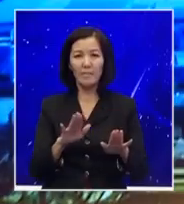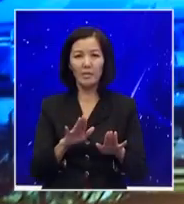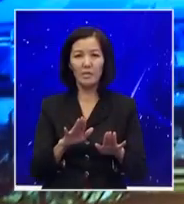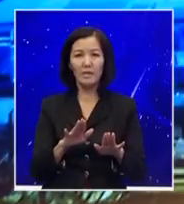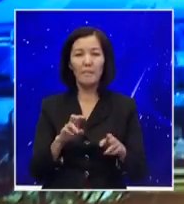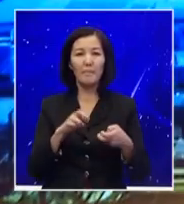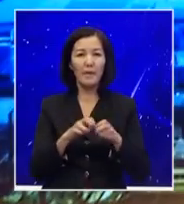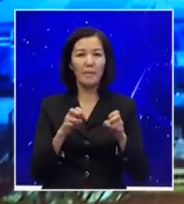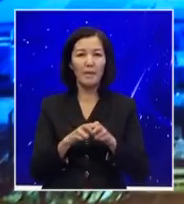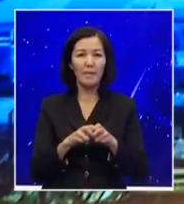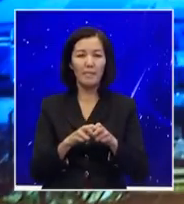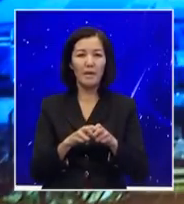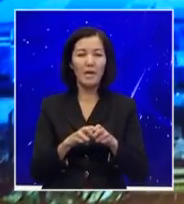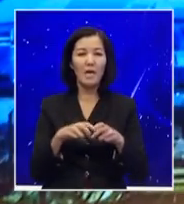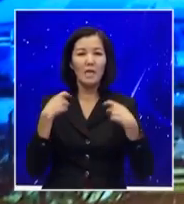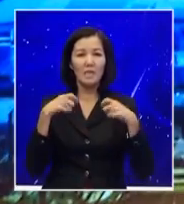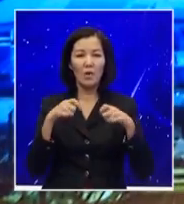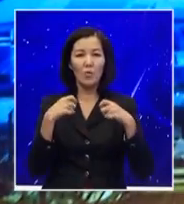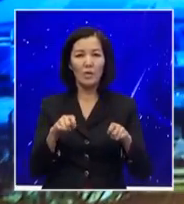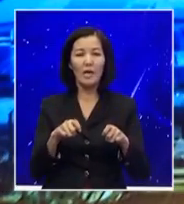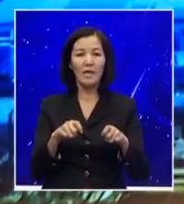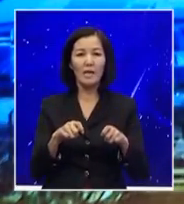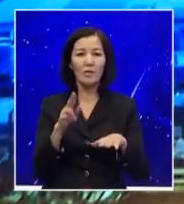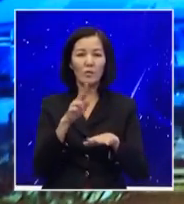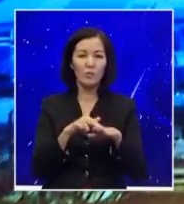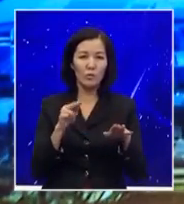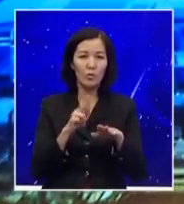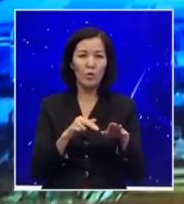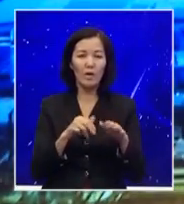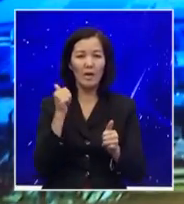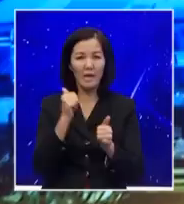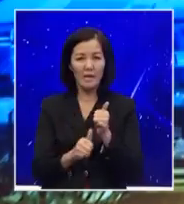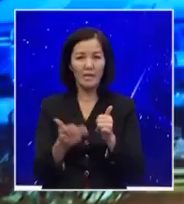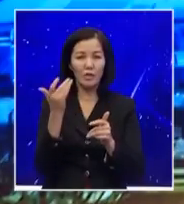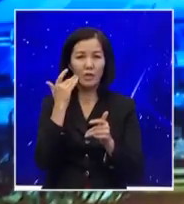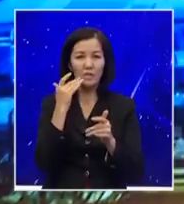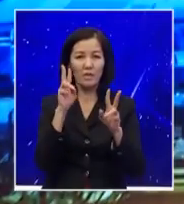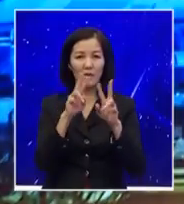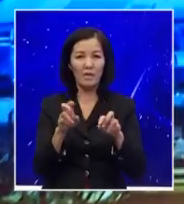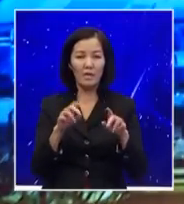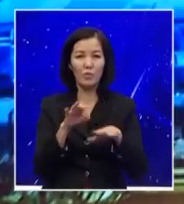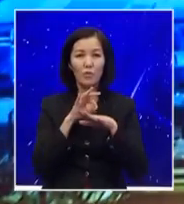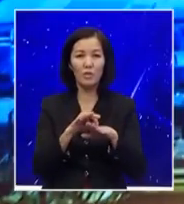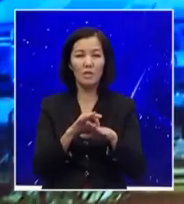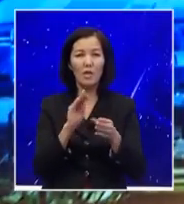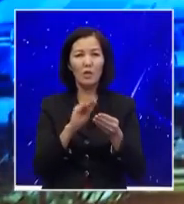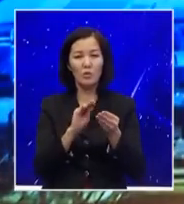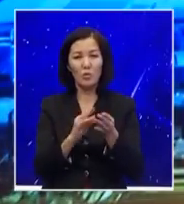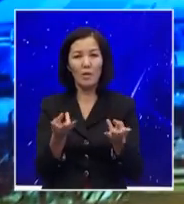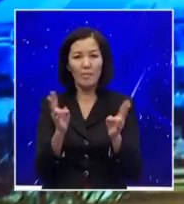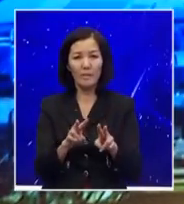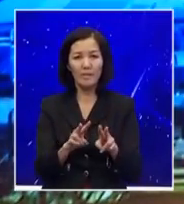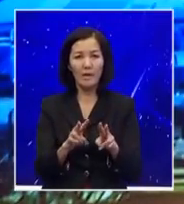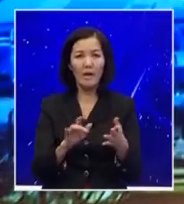жатқан күрделі мәселенің бірі жабайы сауда. Құзырлы органдар арагідік арнайы рейд өткізгенімен баяғы жартас сол жартас.